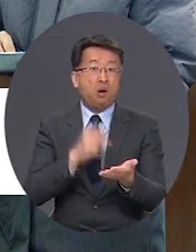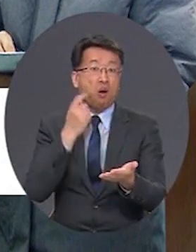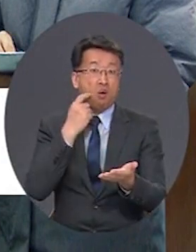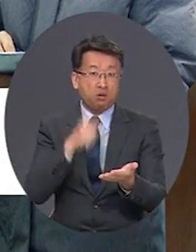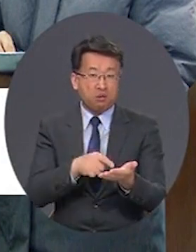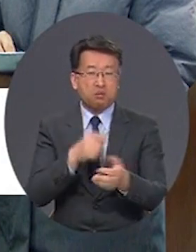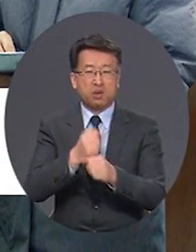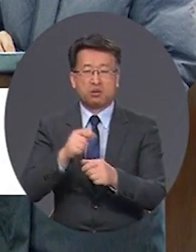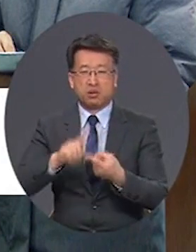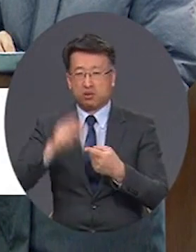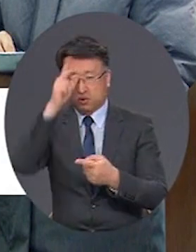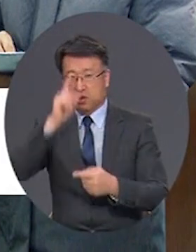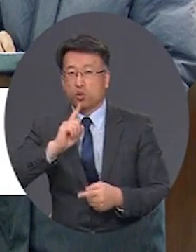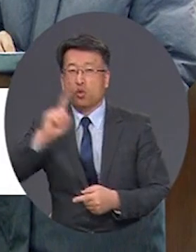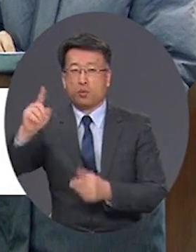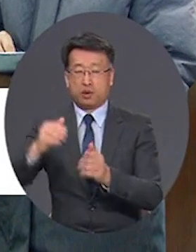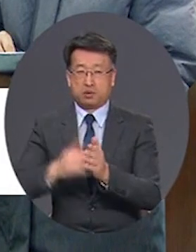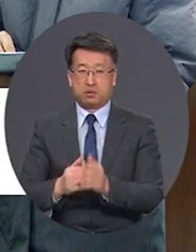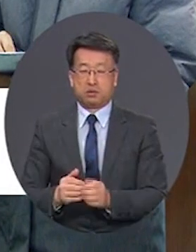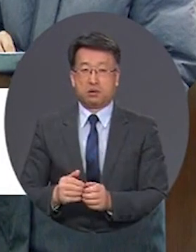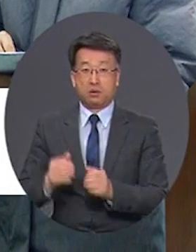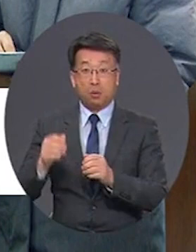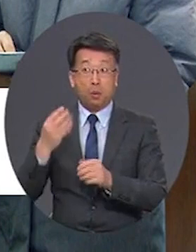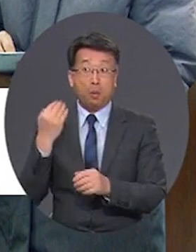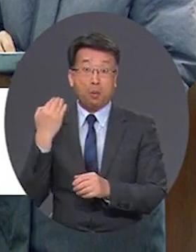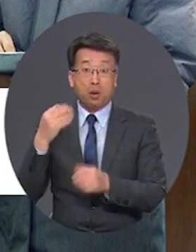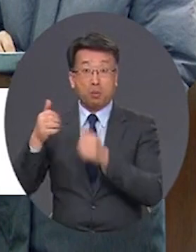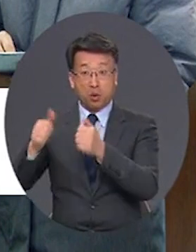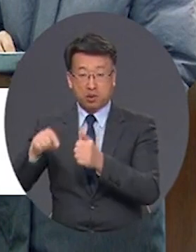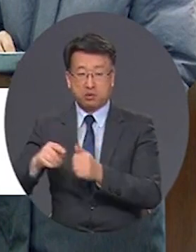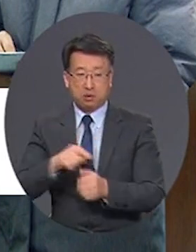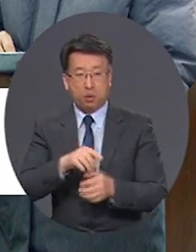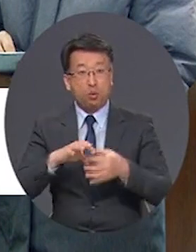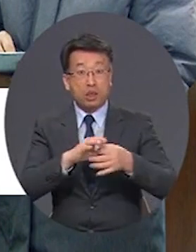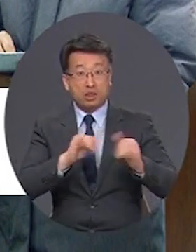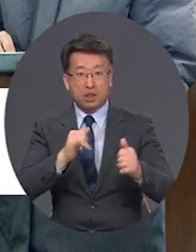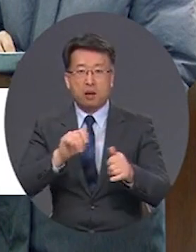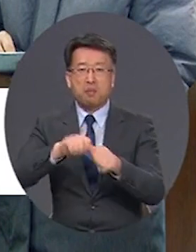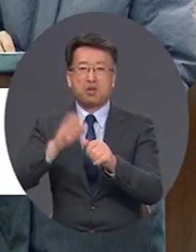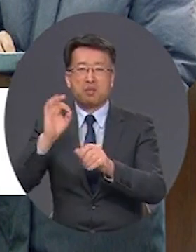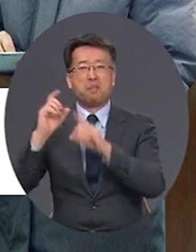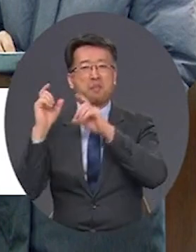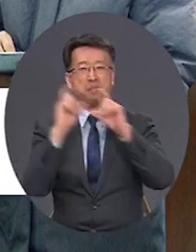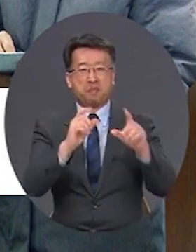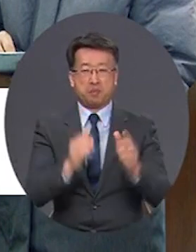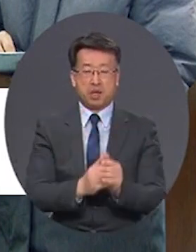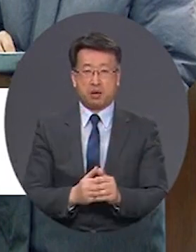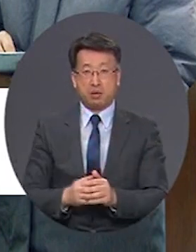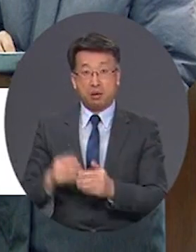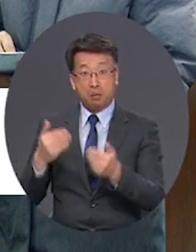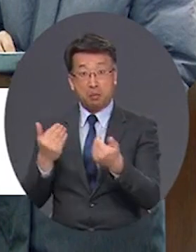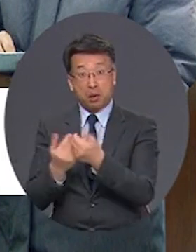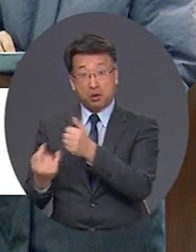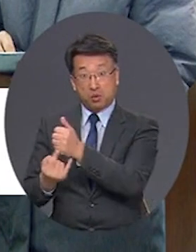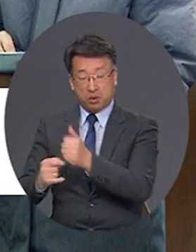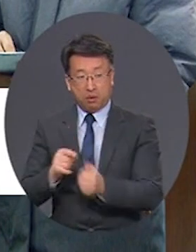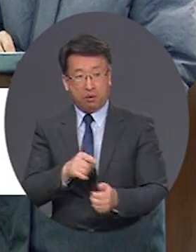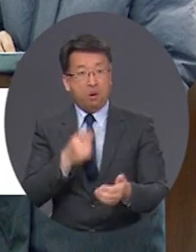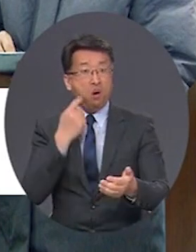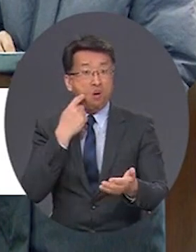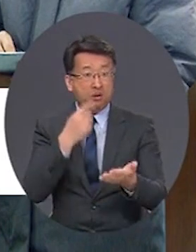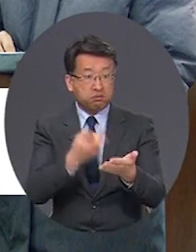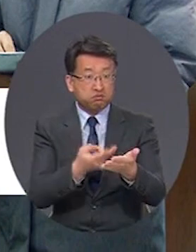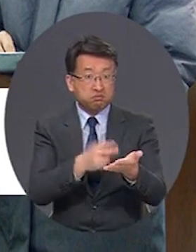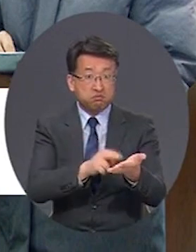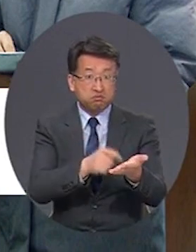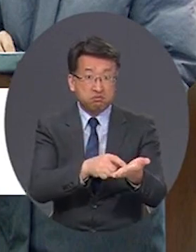전해드렸었는데요. 최근에 법원이 관련자에게 벌금형을 선고했습니다. 반대투쟁위원회는 조작이 사실로 드러났다면서